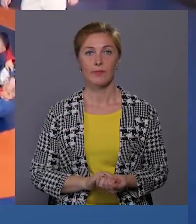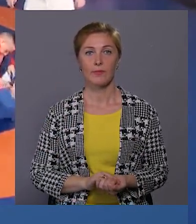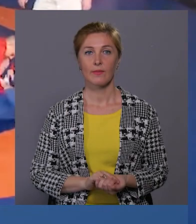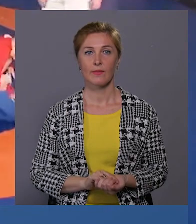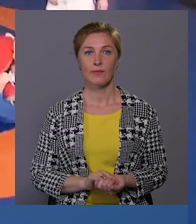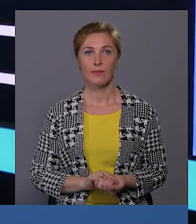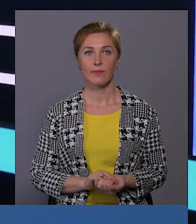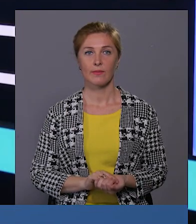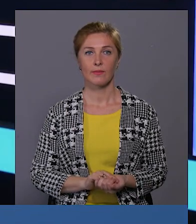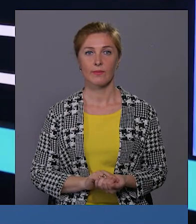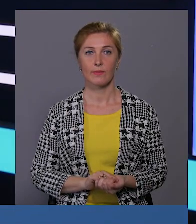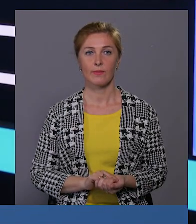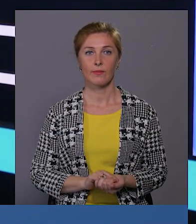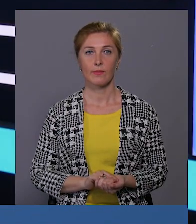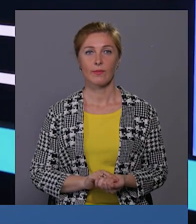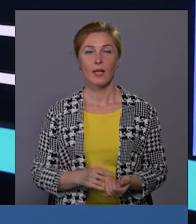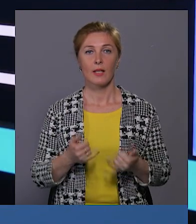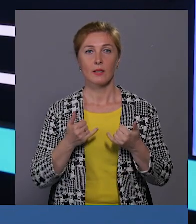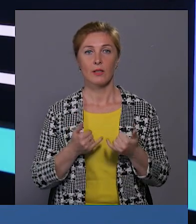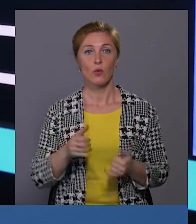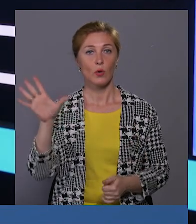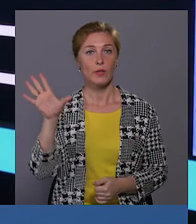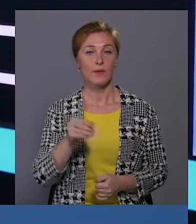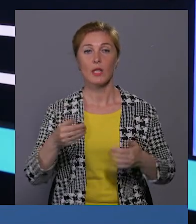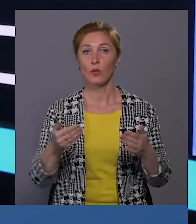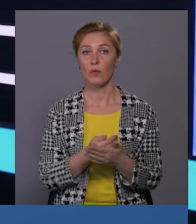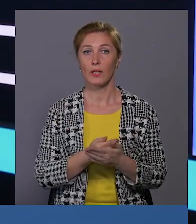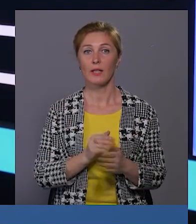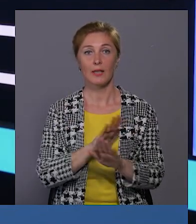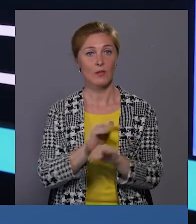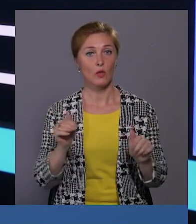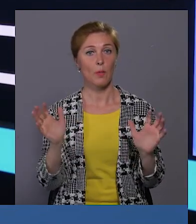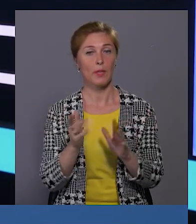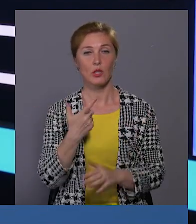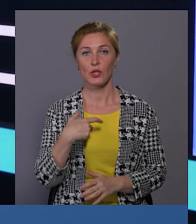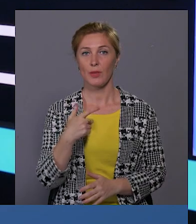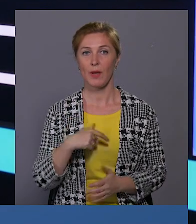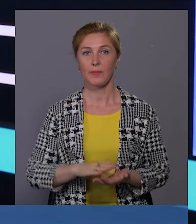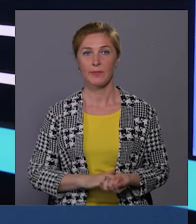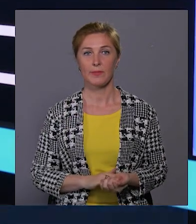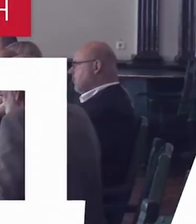На сьогодні це всі новини. На все добре. Бережіть себе.